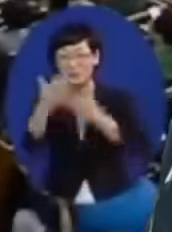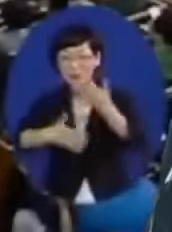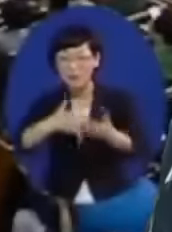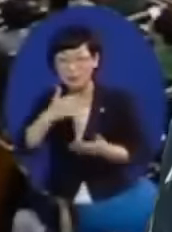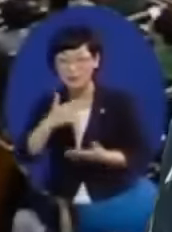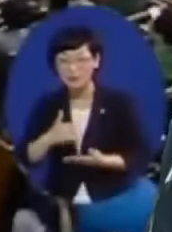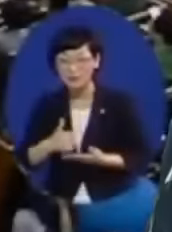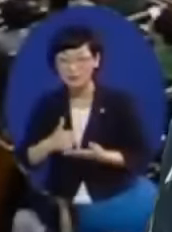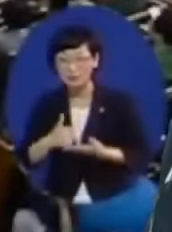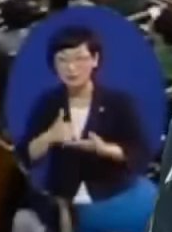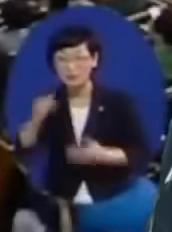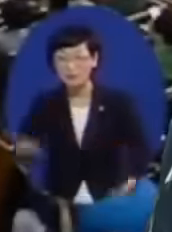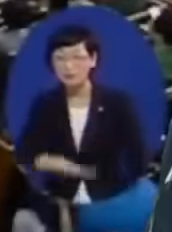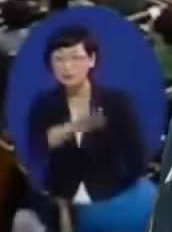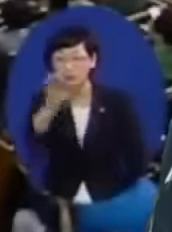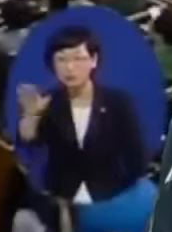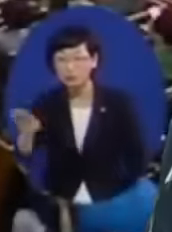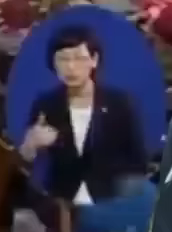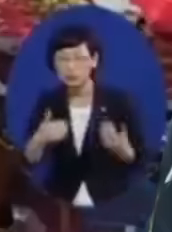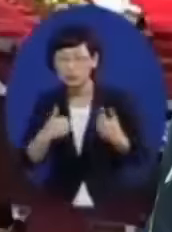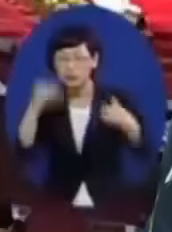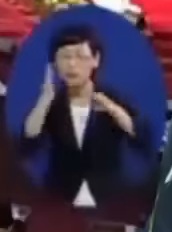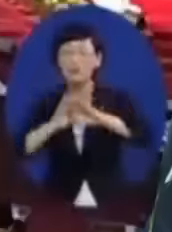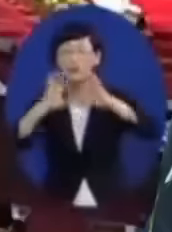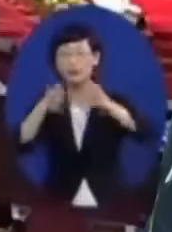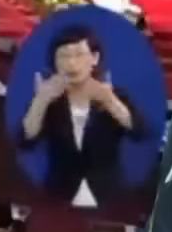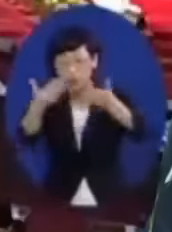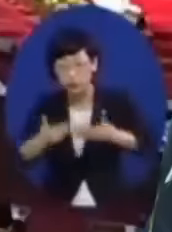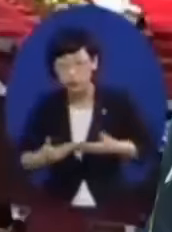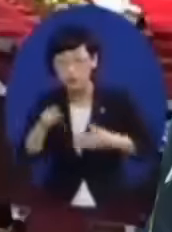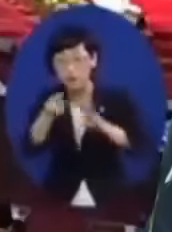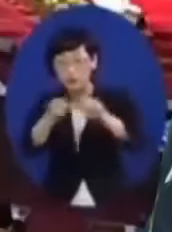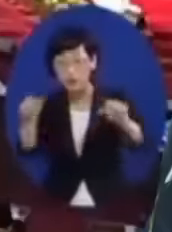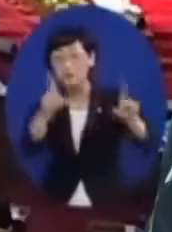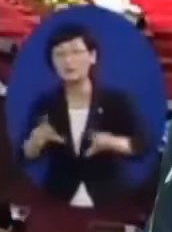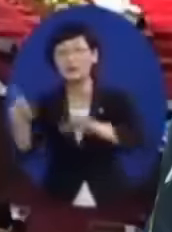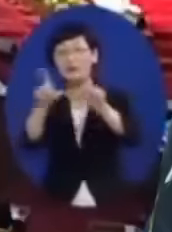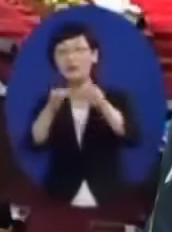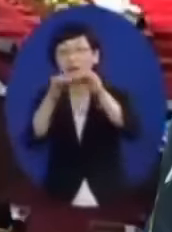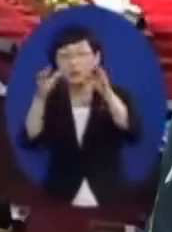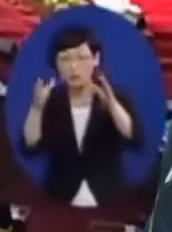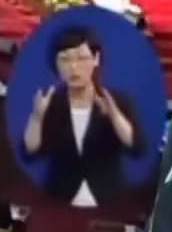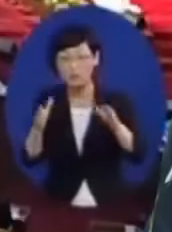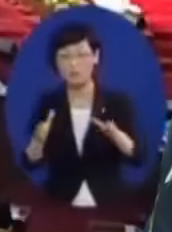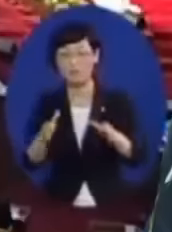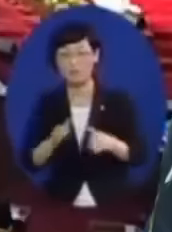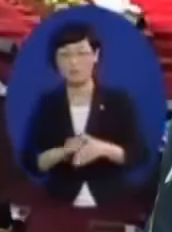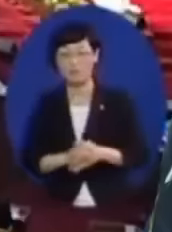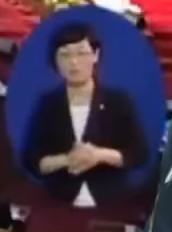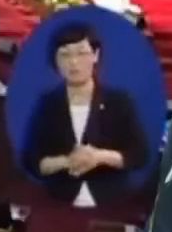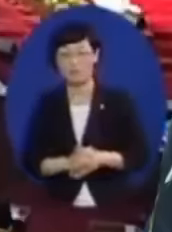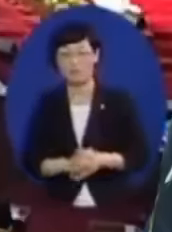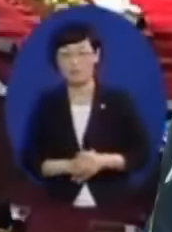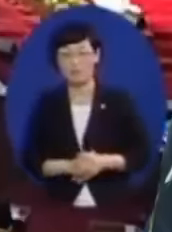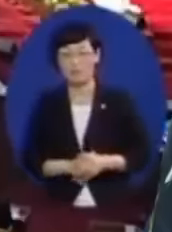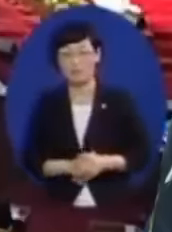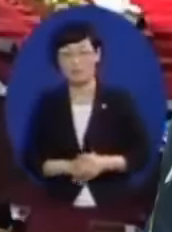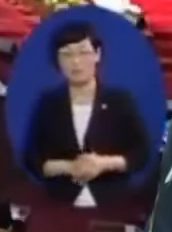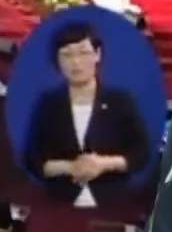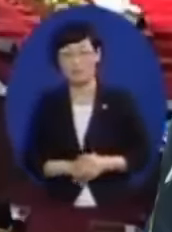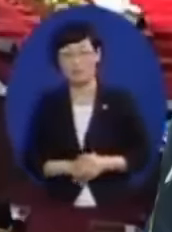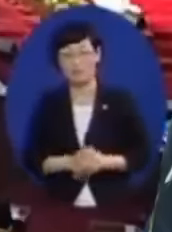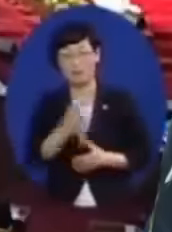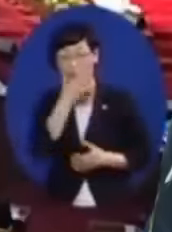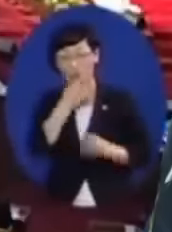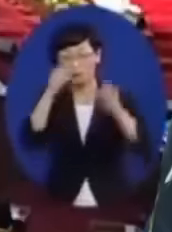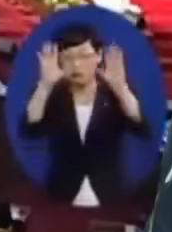하나님은 우리에게 천국을 줄 뿐 아니라 이 땅에 살 동안에